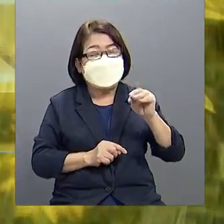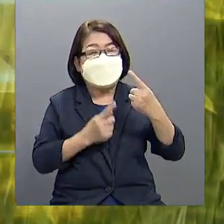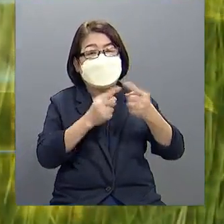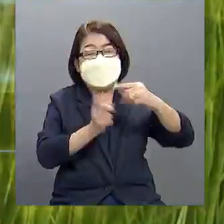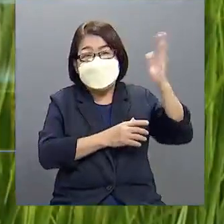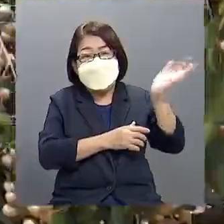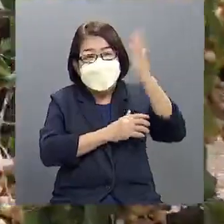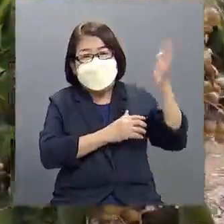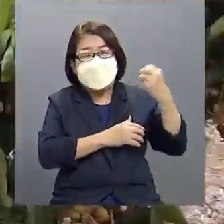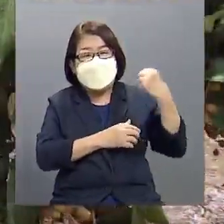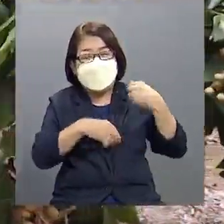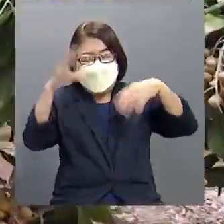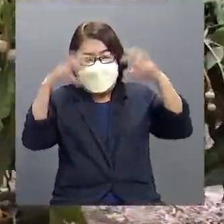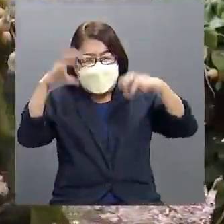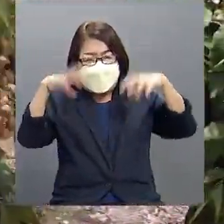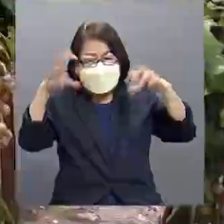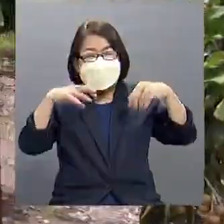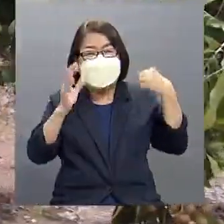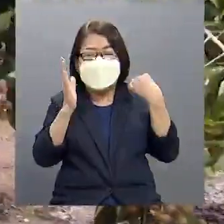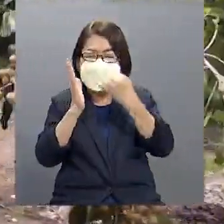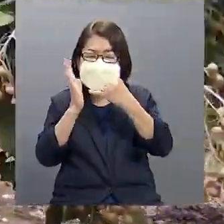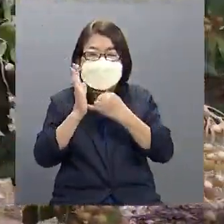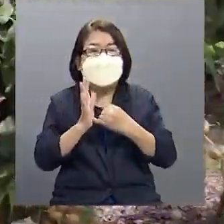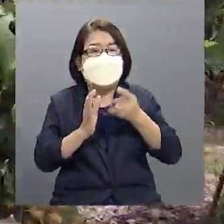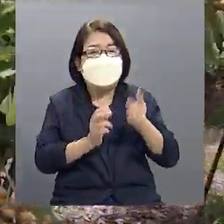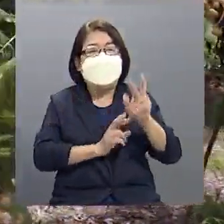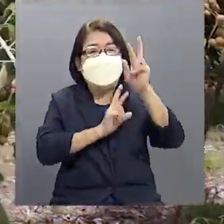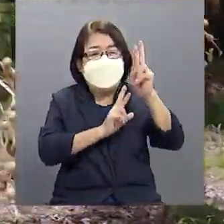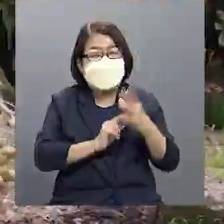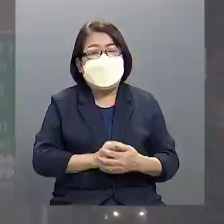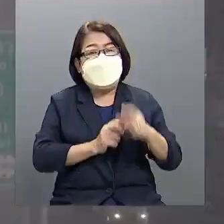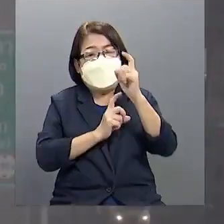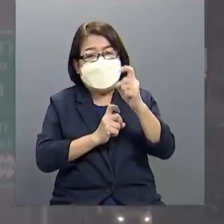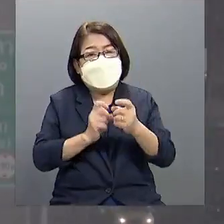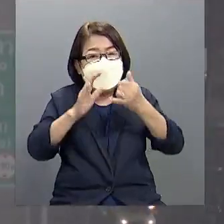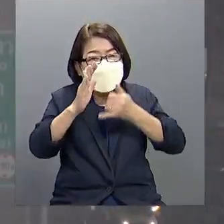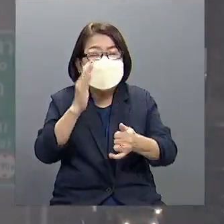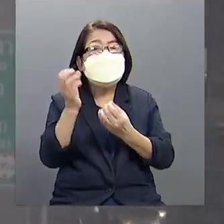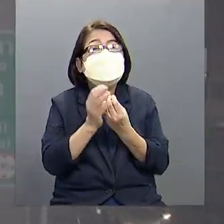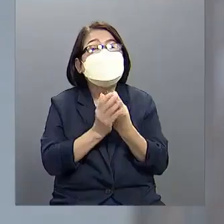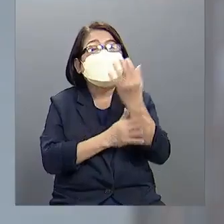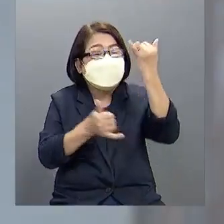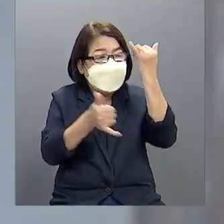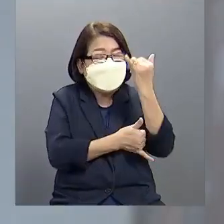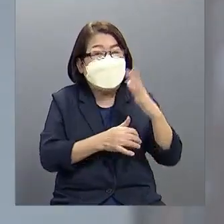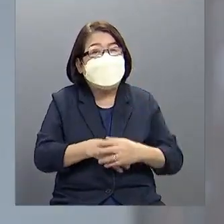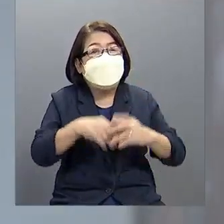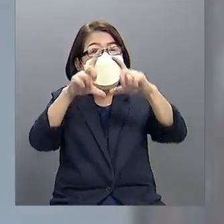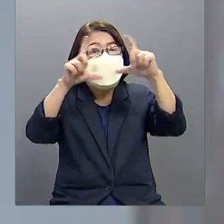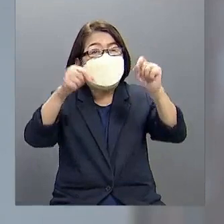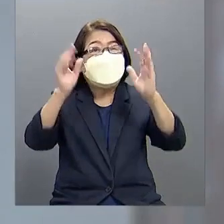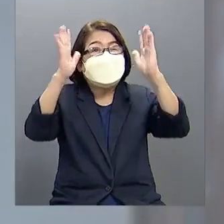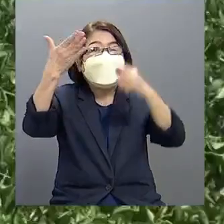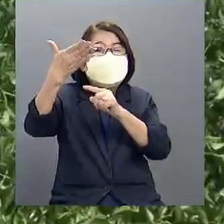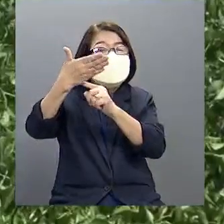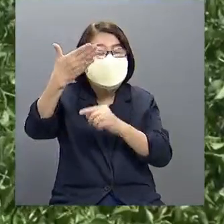และมีฝนตกหนกบางแข่งเกษตรกรควรระหวอตรรายโยใหหลกเลี่ยงการอยู่บริเวณใต้ตนไม้ใหญ่แนปายข้สนาททไม่แ็งแรงในขณะทเกิดฝ